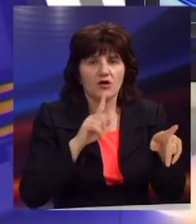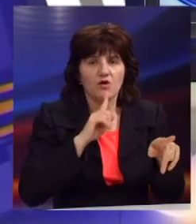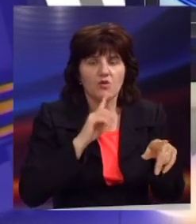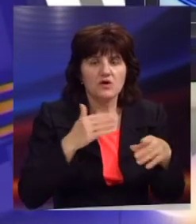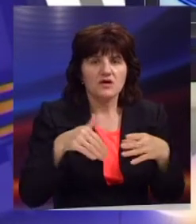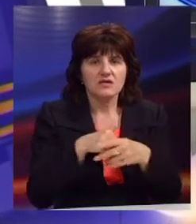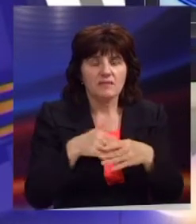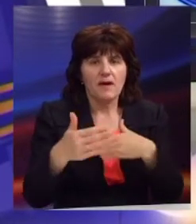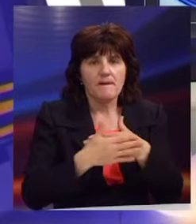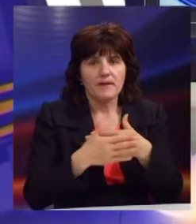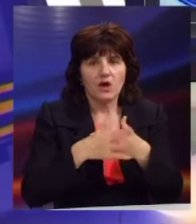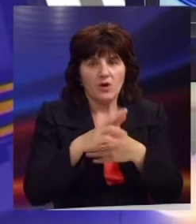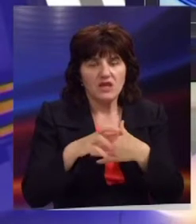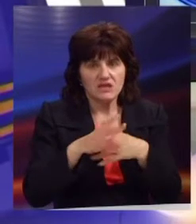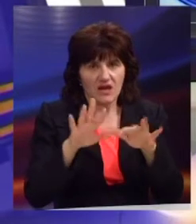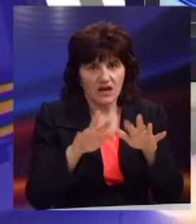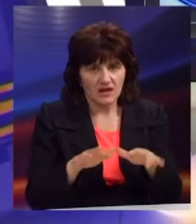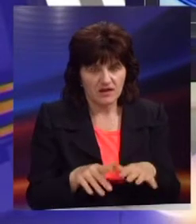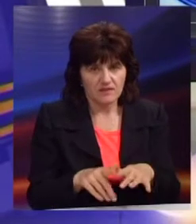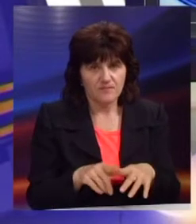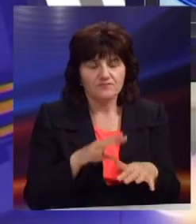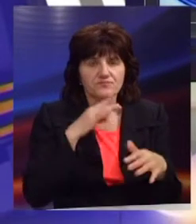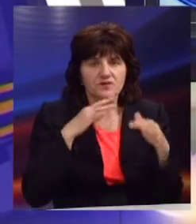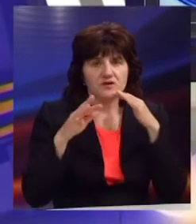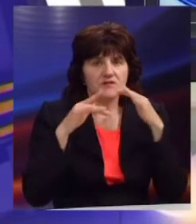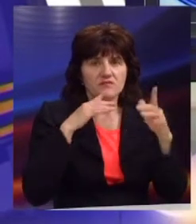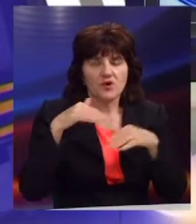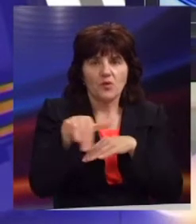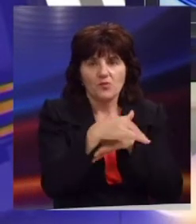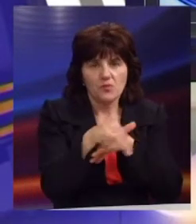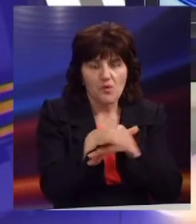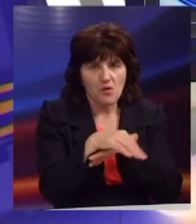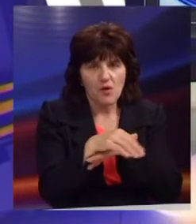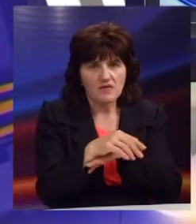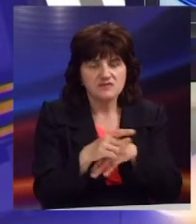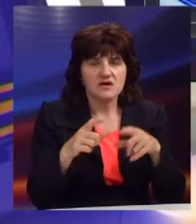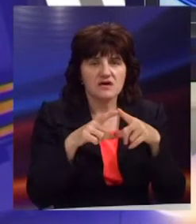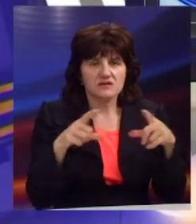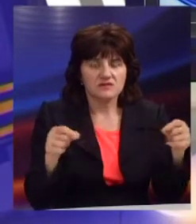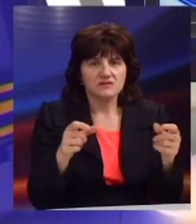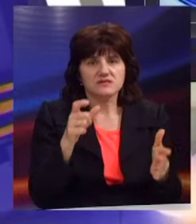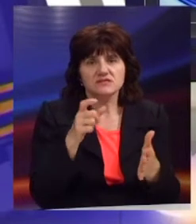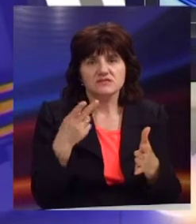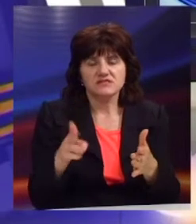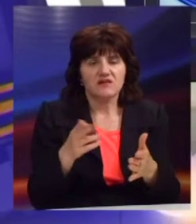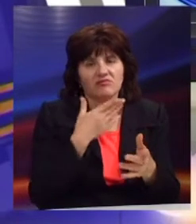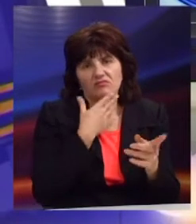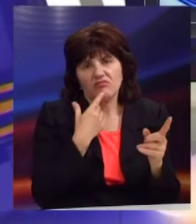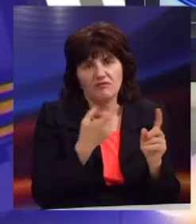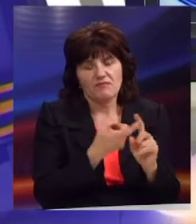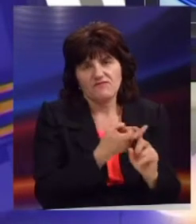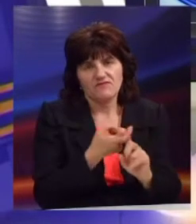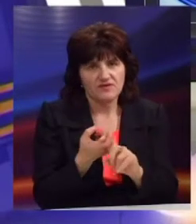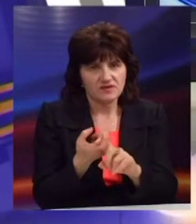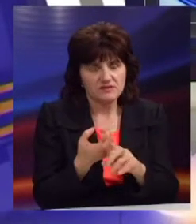bave zapošljavanjem preko interneta. Nasuprot neretkim komentarima i čaršijskim pričama, partijska knjižica niti se nameće kao uslov za